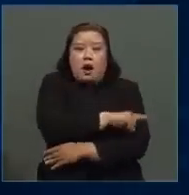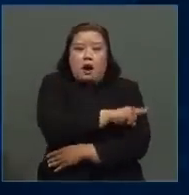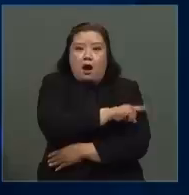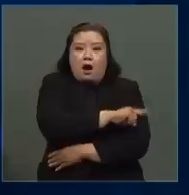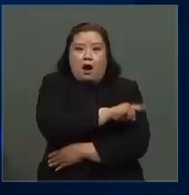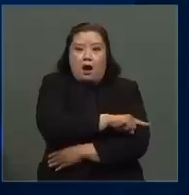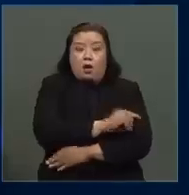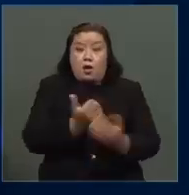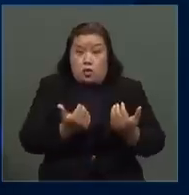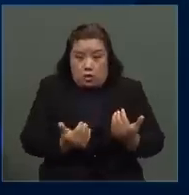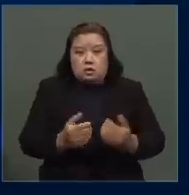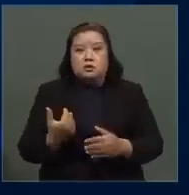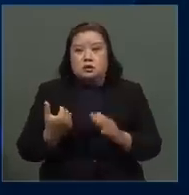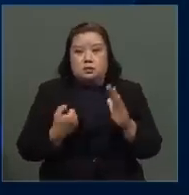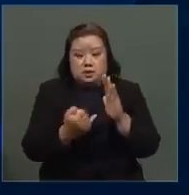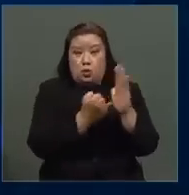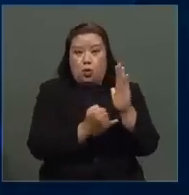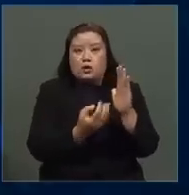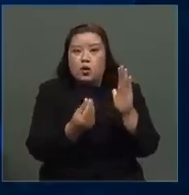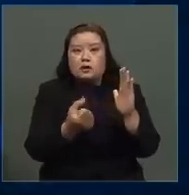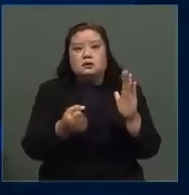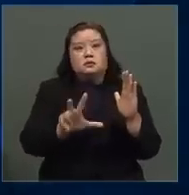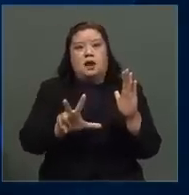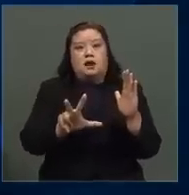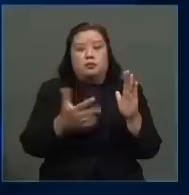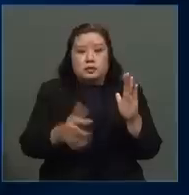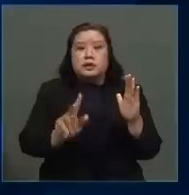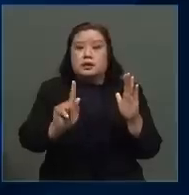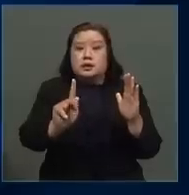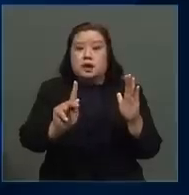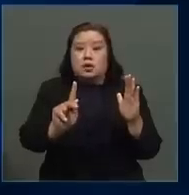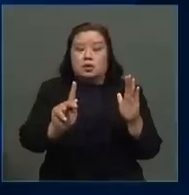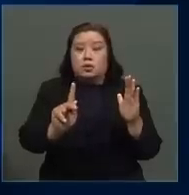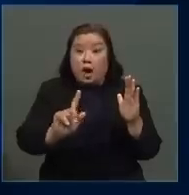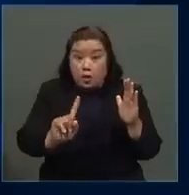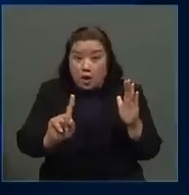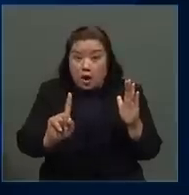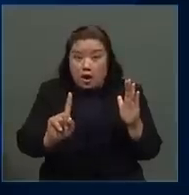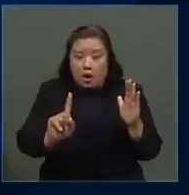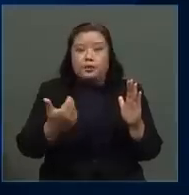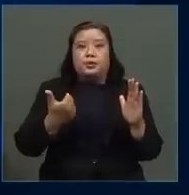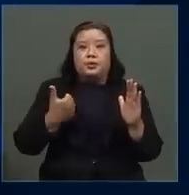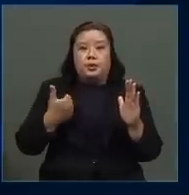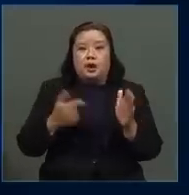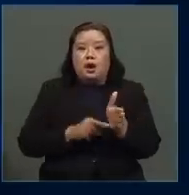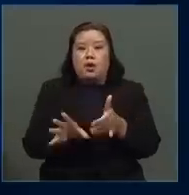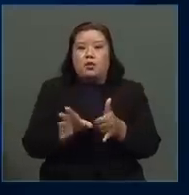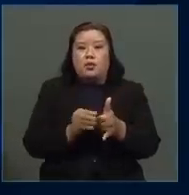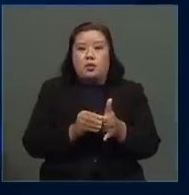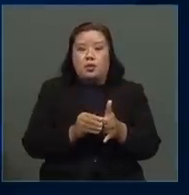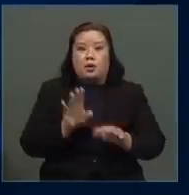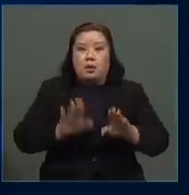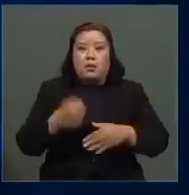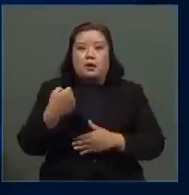ตอนนี้มี13จังหวัดด้วยกันค่ะพื้นที่สีเขียวซึ่งหมายถึงมีรายงานผู้ติดเชื้ออยู่ที่